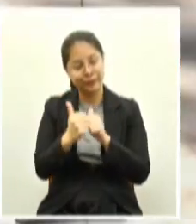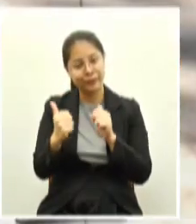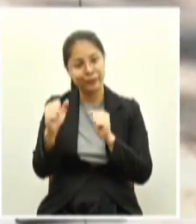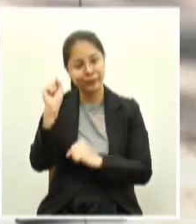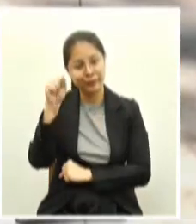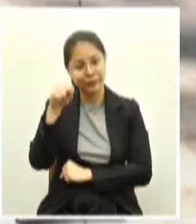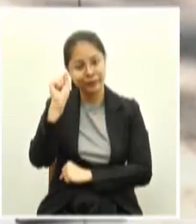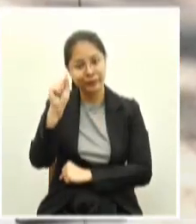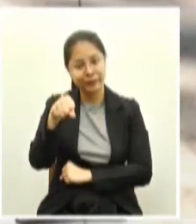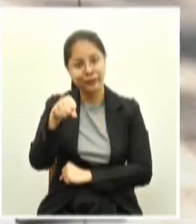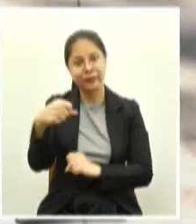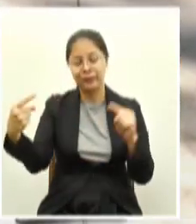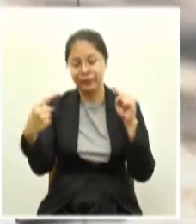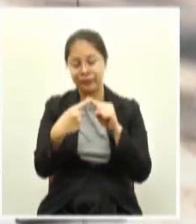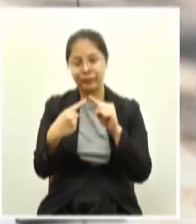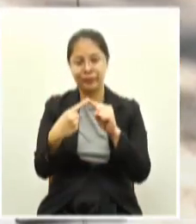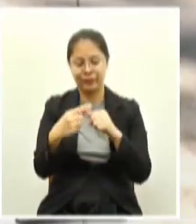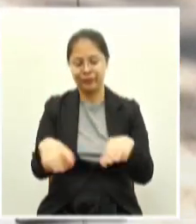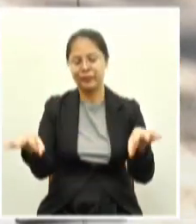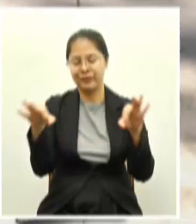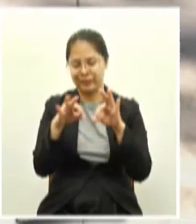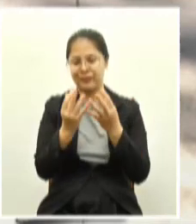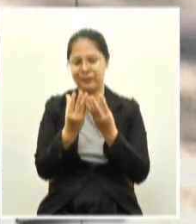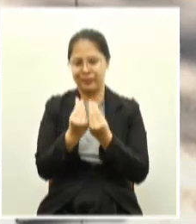มว่าคณิตศาสตร์มันพาไปให้ถึงระดับนี้ครับ